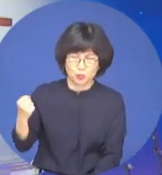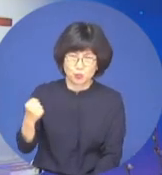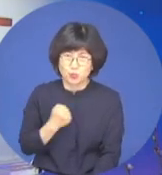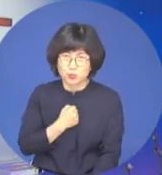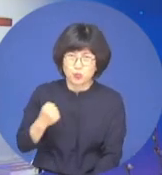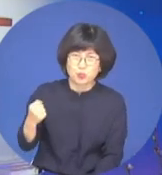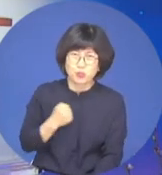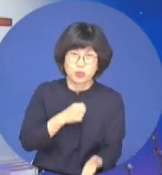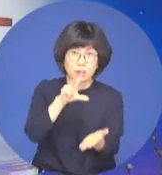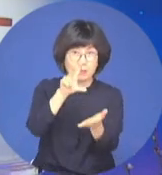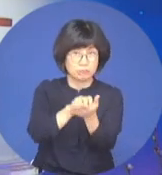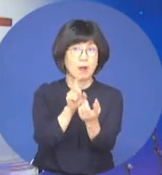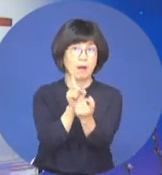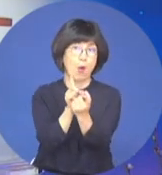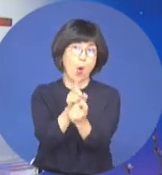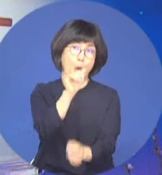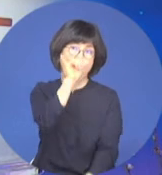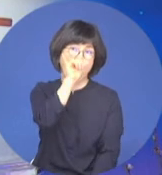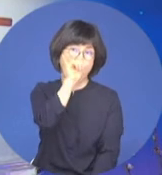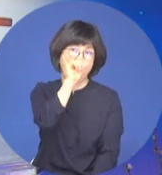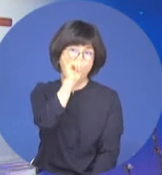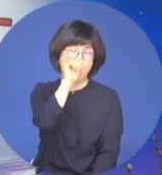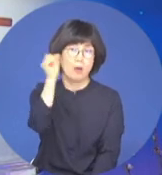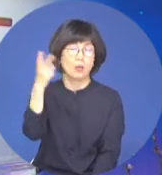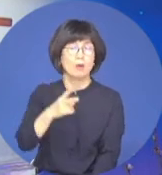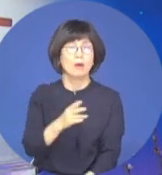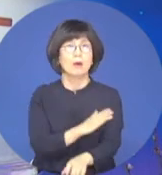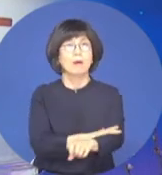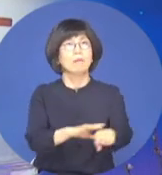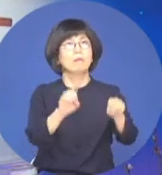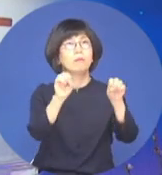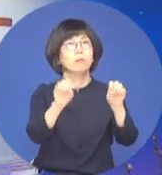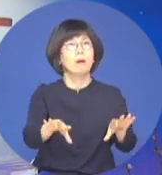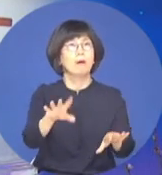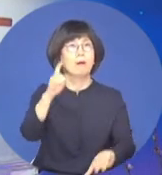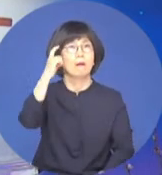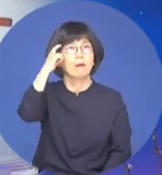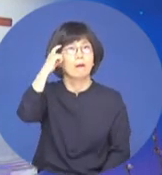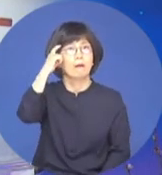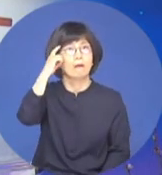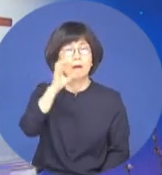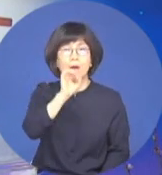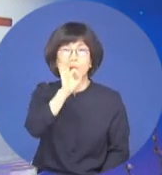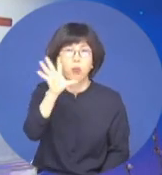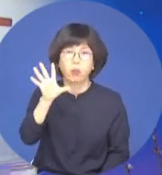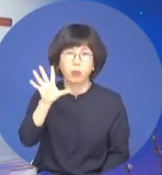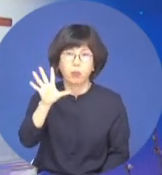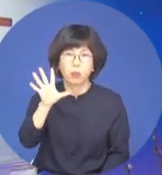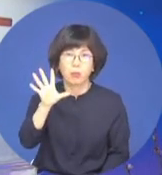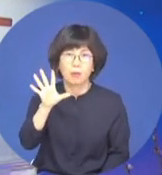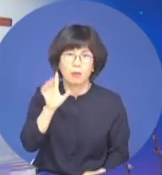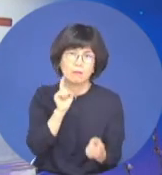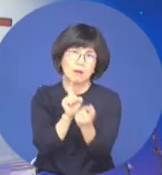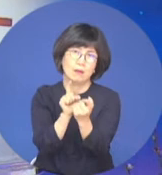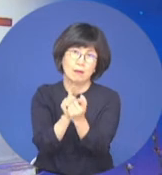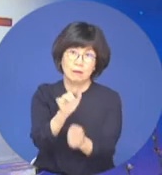있고요. 그리고 공고한 상황에 빠질 때가 있습니다. 어찌하여 이런 상황이 이제 벌어질 때가 있단